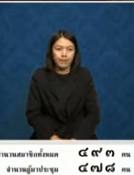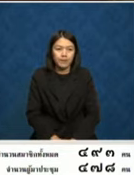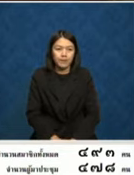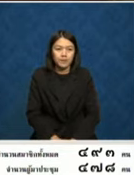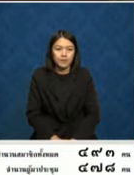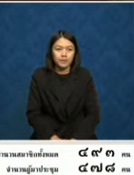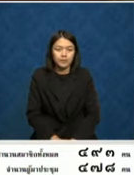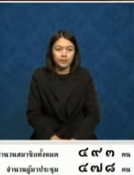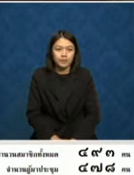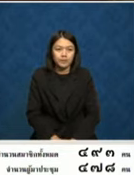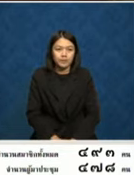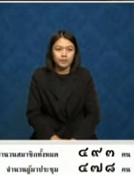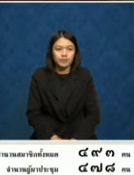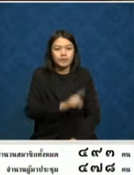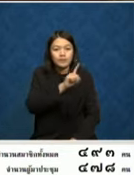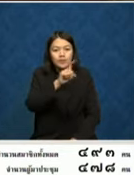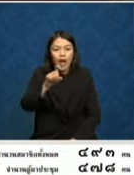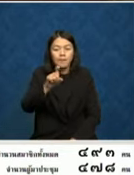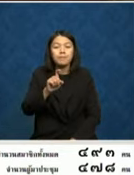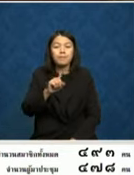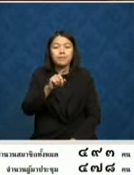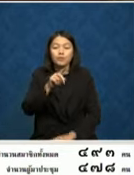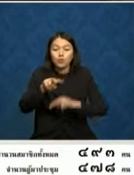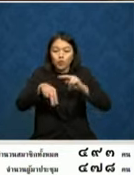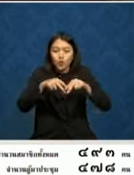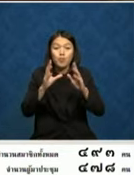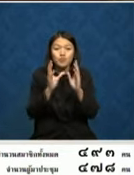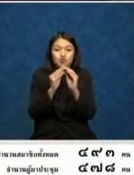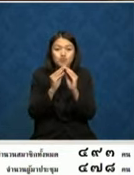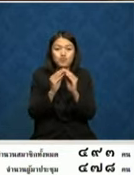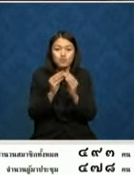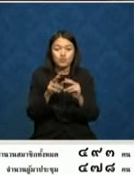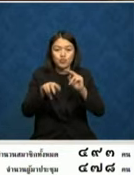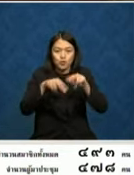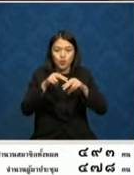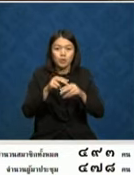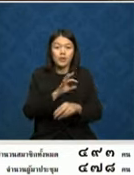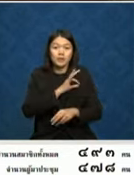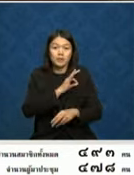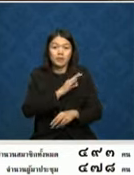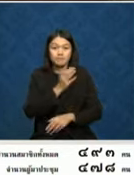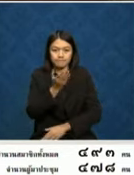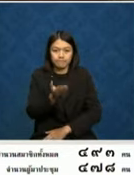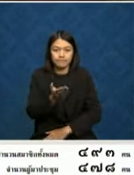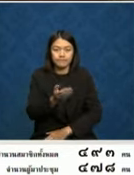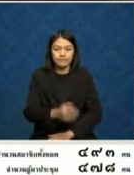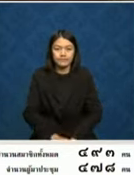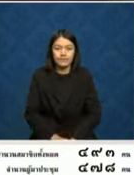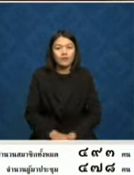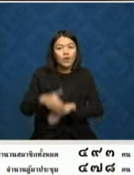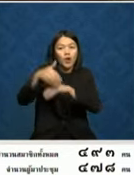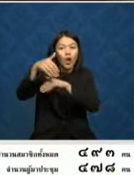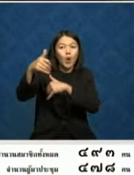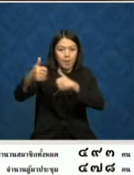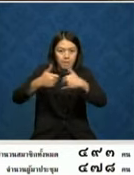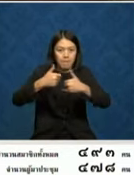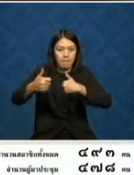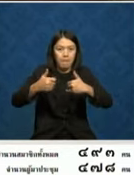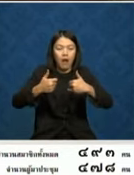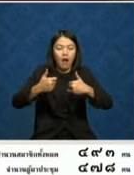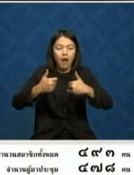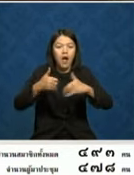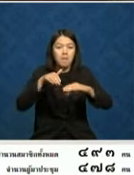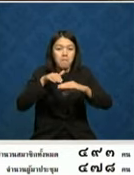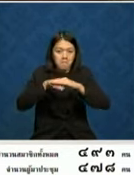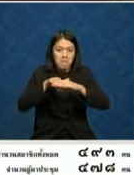ก่อนที่จะมีการถามมติก็ต้องตรวจสอบองค์ประชุมครับขอเชิญท่านสมาชิกครับที่อยู่ข้างนอกกรุณาเข้าม